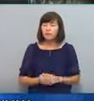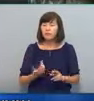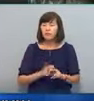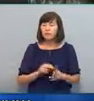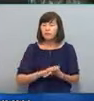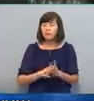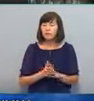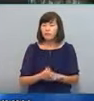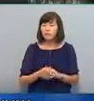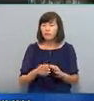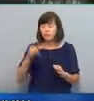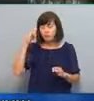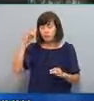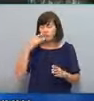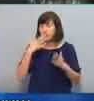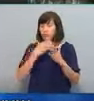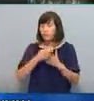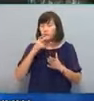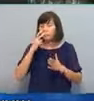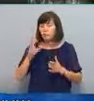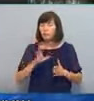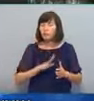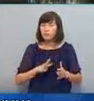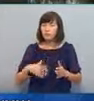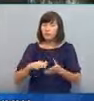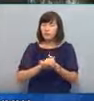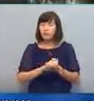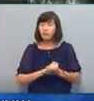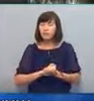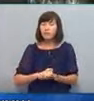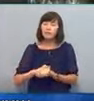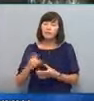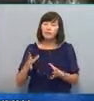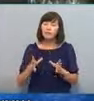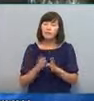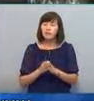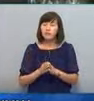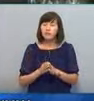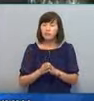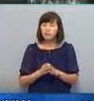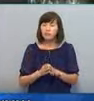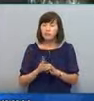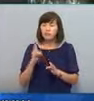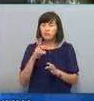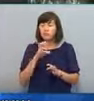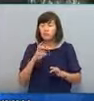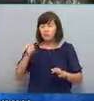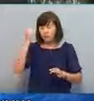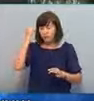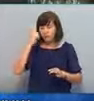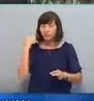бұндай жағдайда қазақ елі өз-өзін көрсетті. Бір жағадан бас шығарып, бір жеңнен қол шығарып, келес ауданына